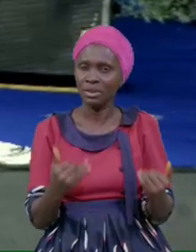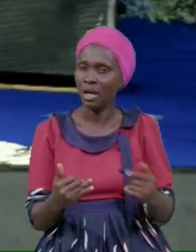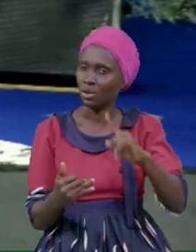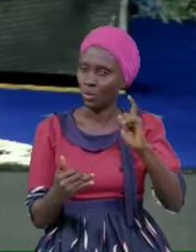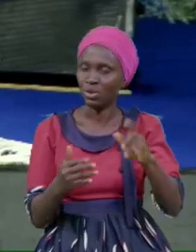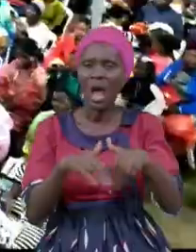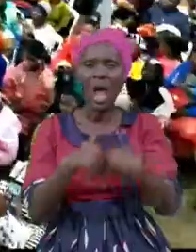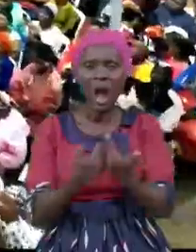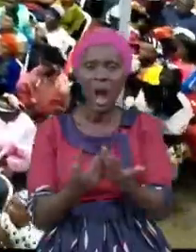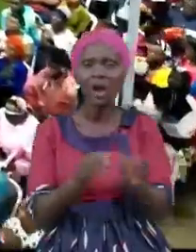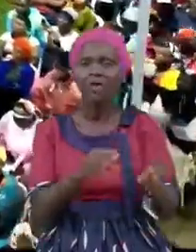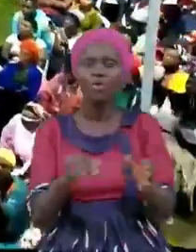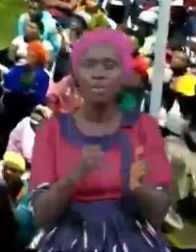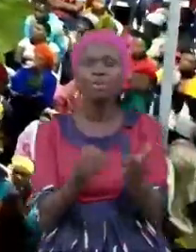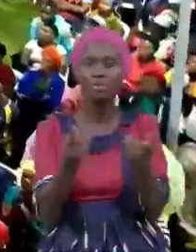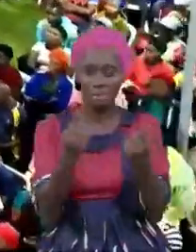venir?